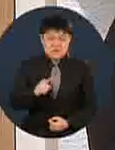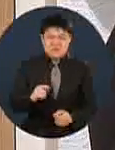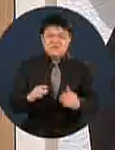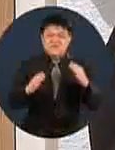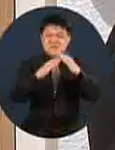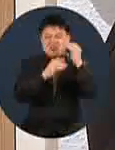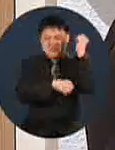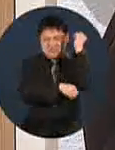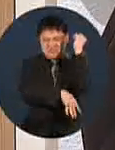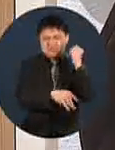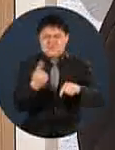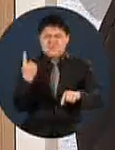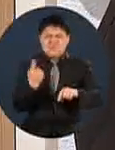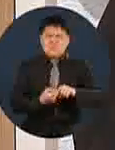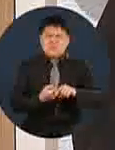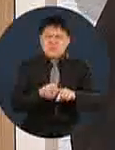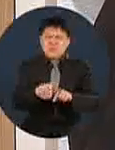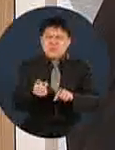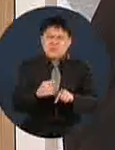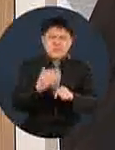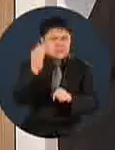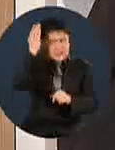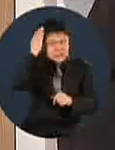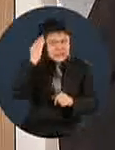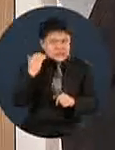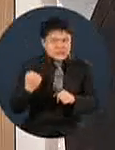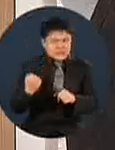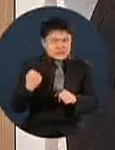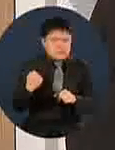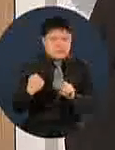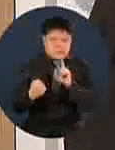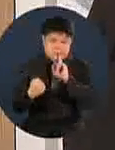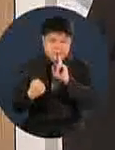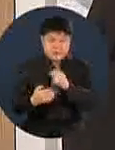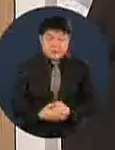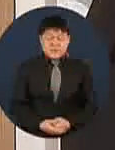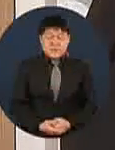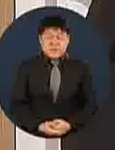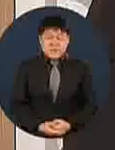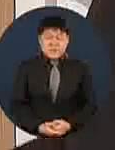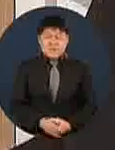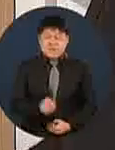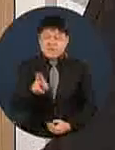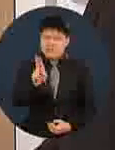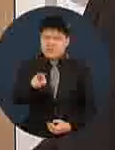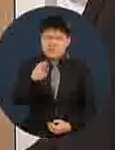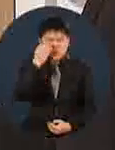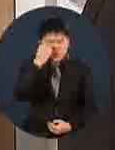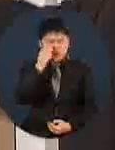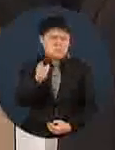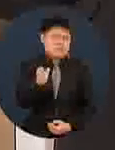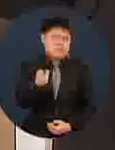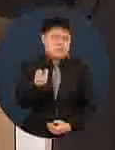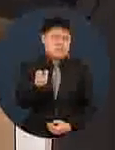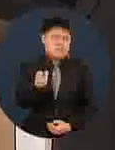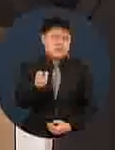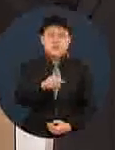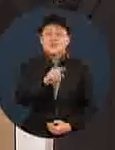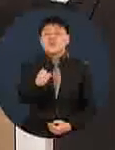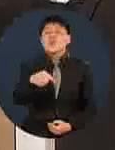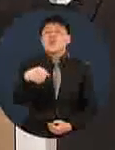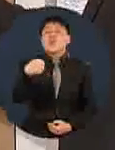돼버렸어요. 그렇게 돼서는 흙이 약간 우세가 시작됩니다. 네. 자, 그 자리도 좀 이상했다는 결론이었고